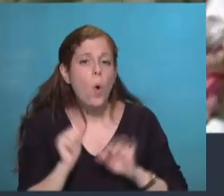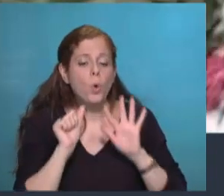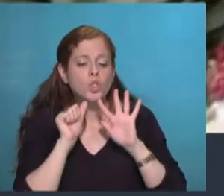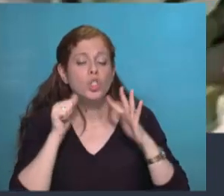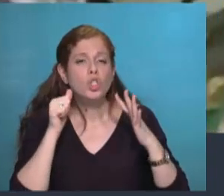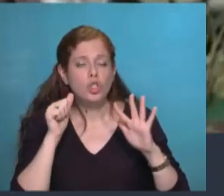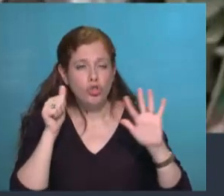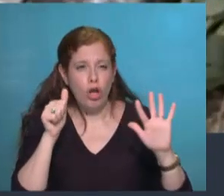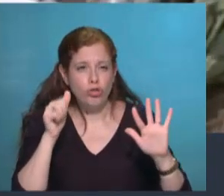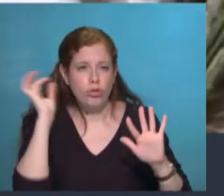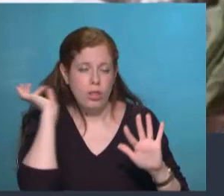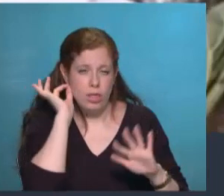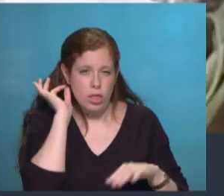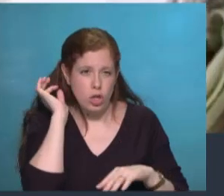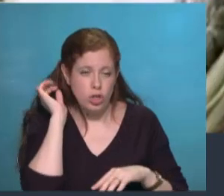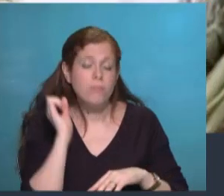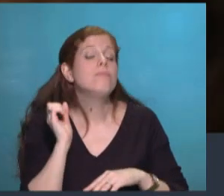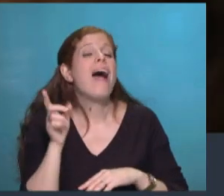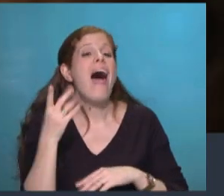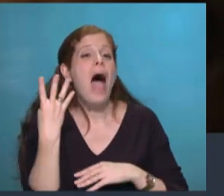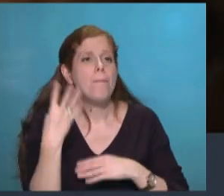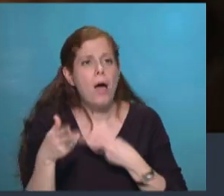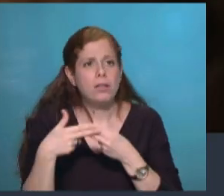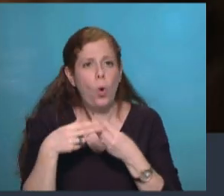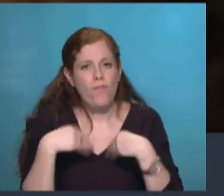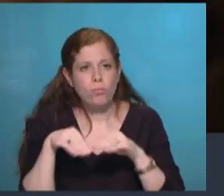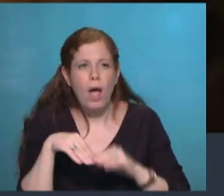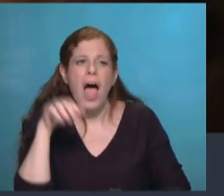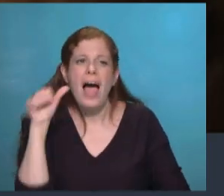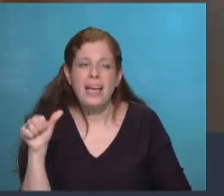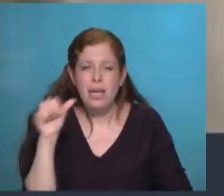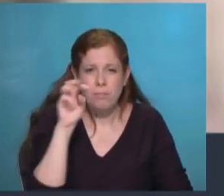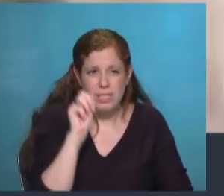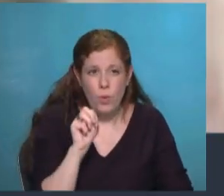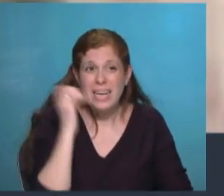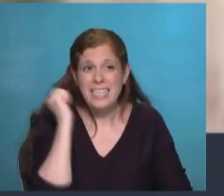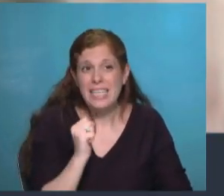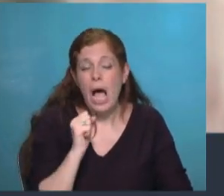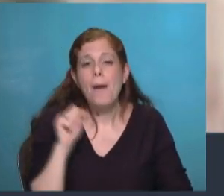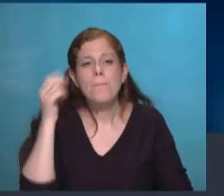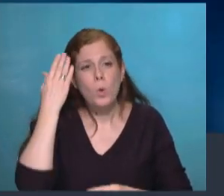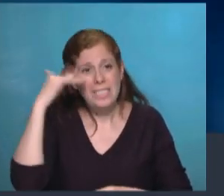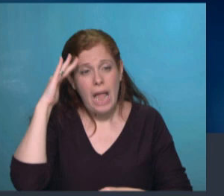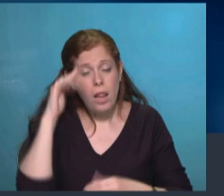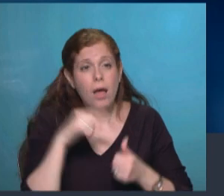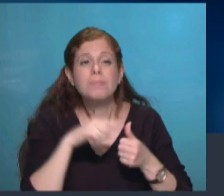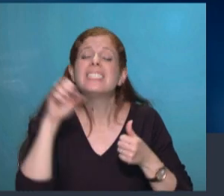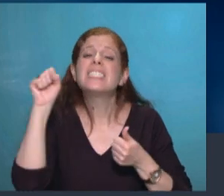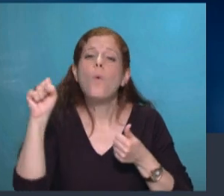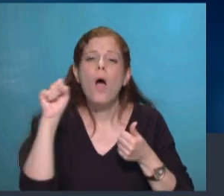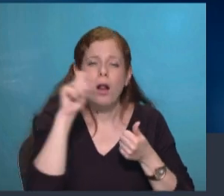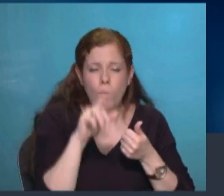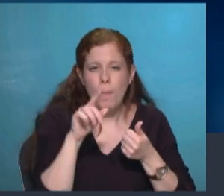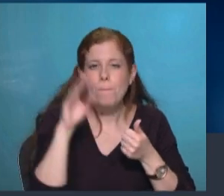ארבע מהן בידי קרובי משפחתן. איה מסרווה מבאקה אל ערבייה נרצחה באוסטרליה. סווארק בלאווי מאום